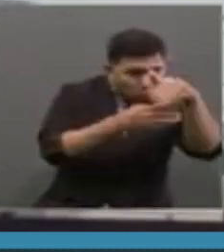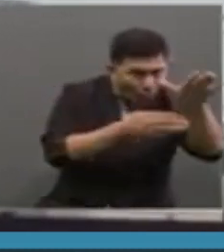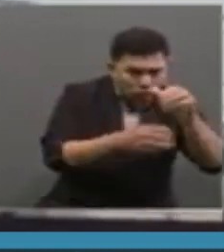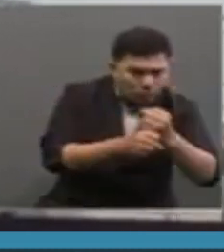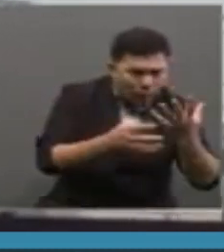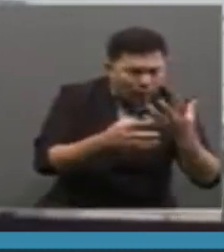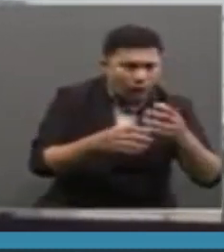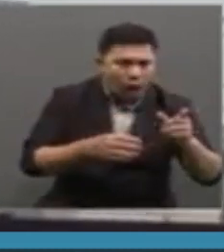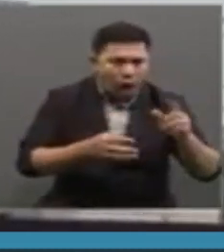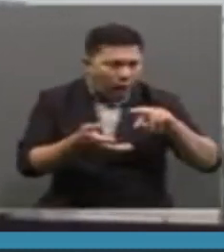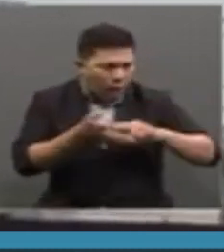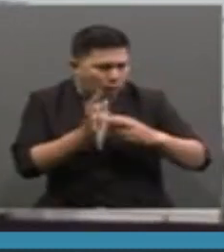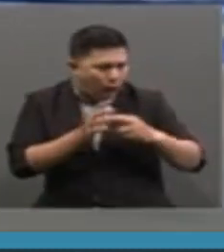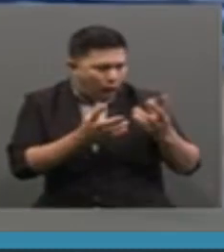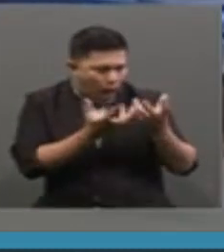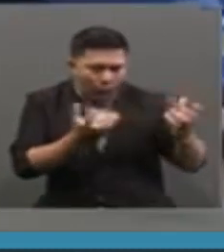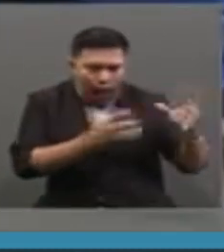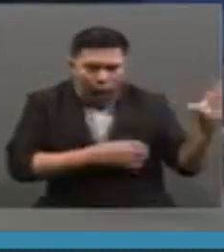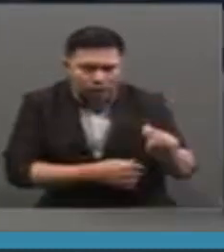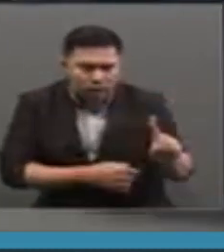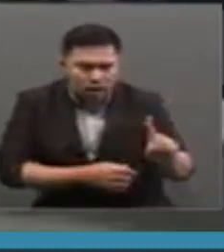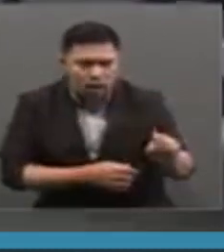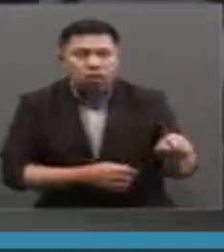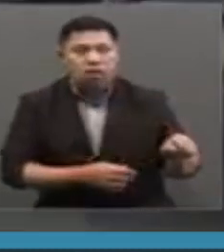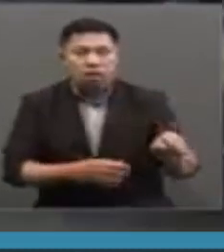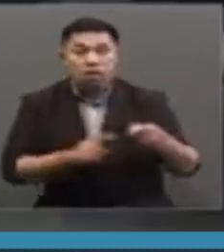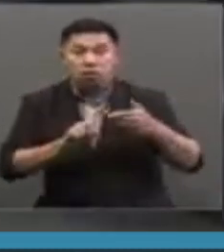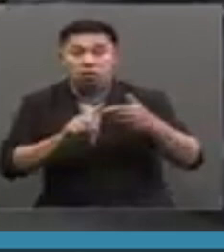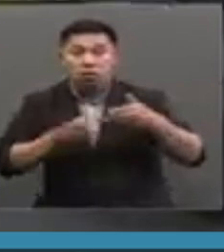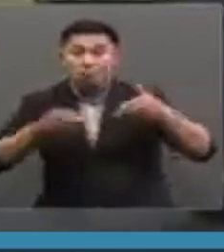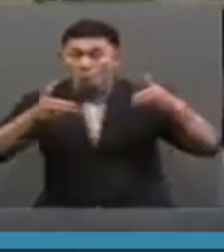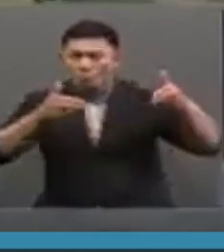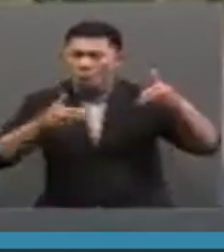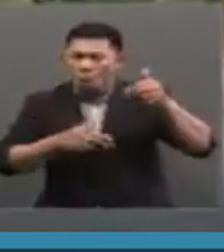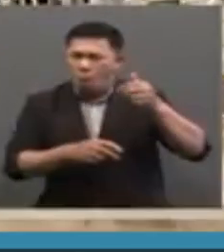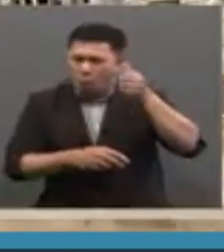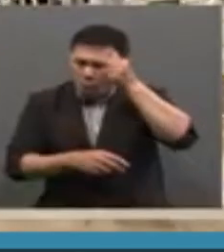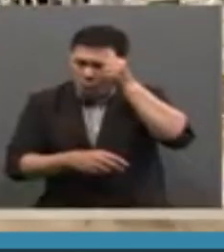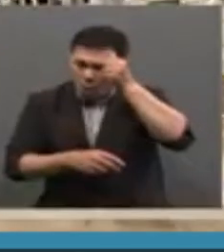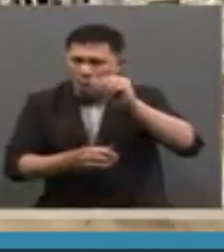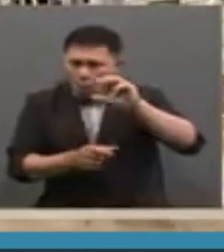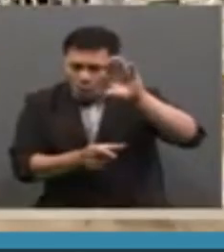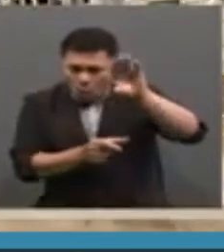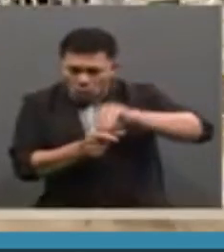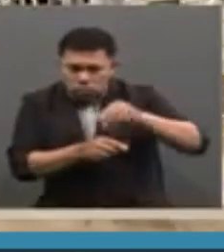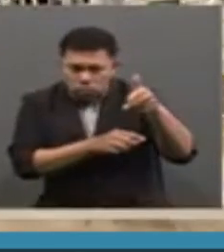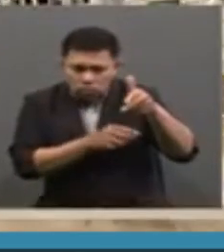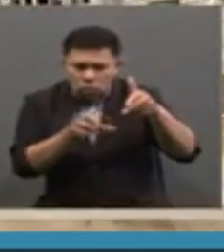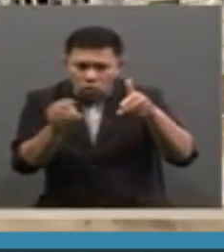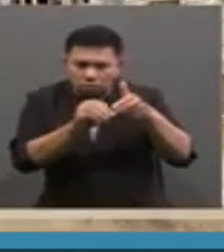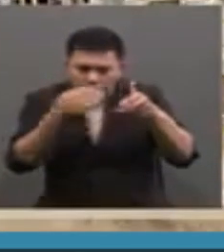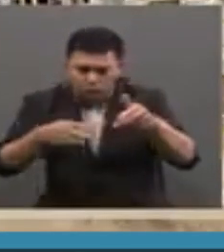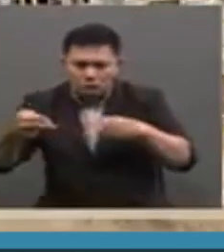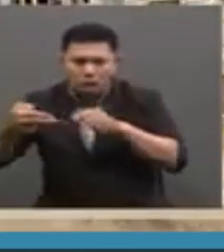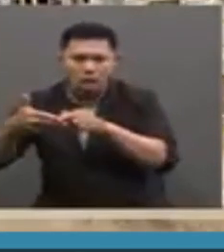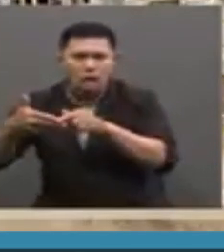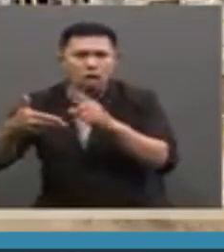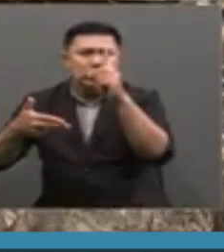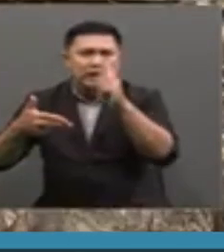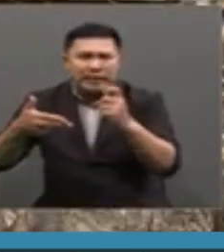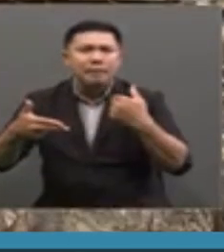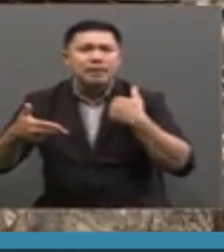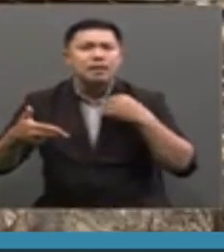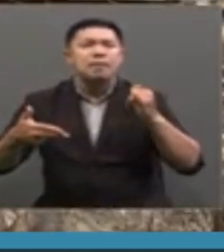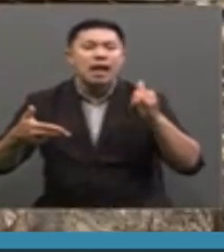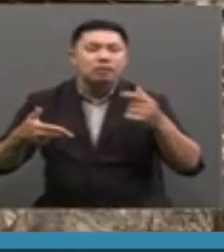ณสุขกล่าวว่ากระทรวงสาธารณสุขได้ติดตามเรื่องนี้เฝ้าระวังอย่างใกล้ชิดโดยเฉพาะการตรวจสุขภาพผู้ที่อยู่ในโรงง